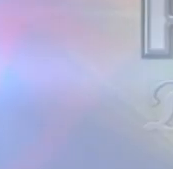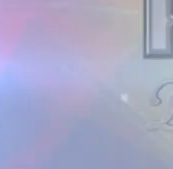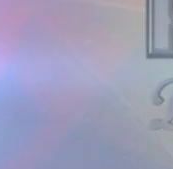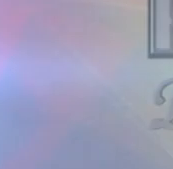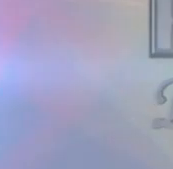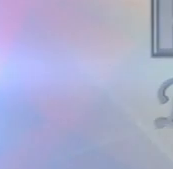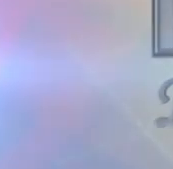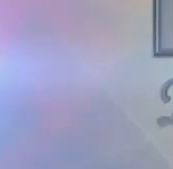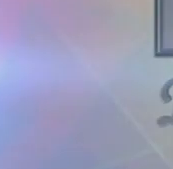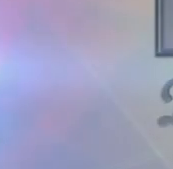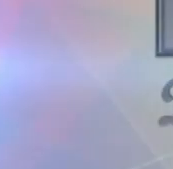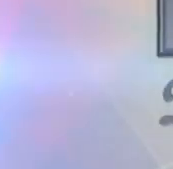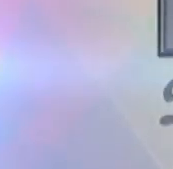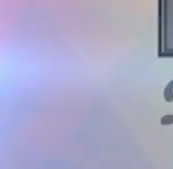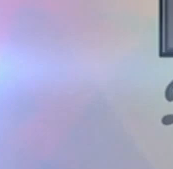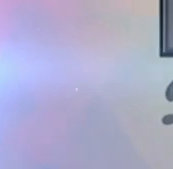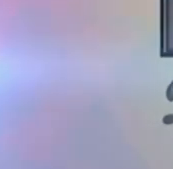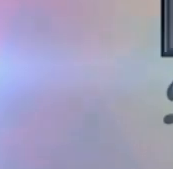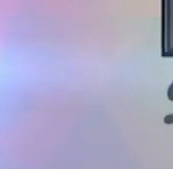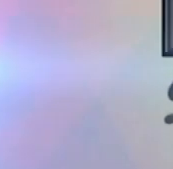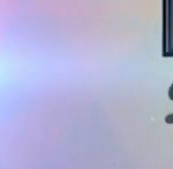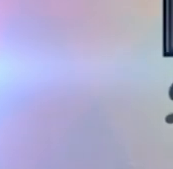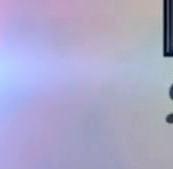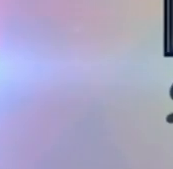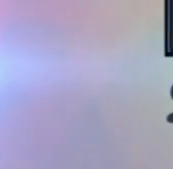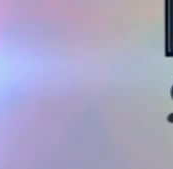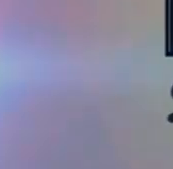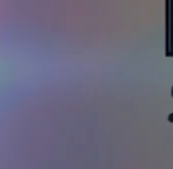रेडियो फीजी 2 देश की धड़कन।